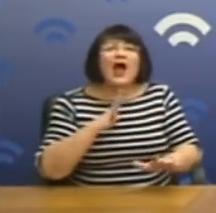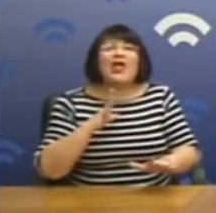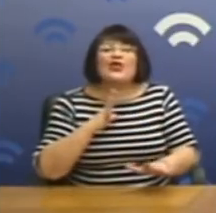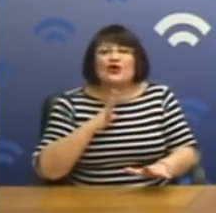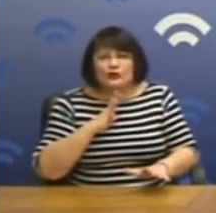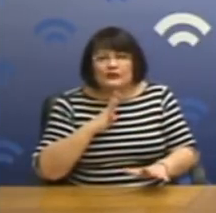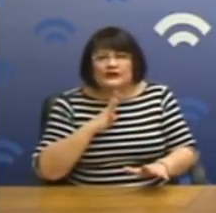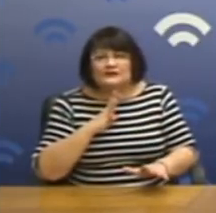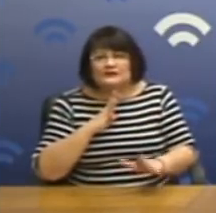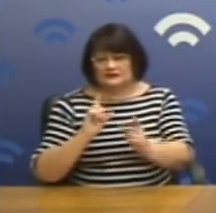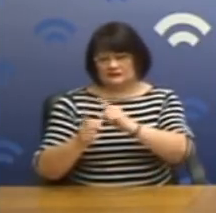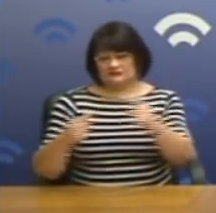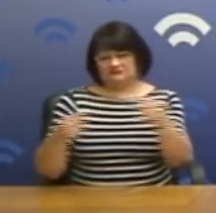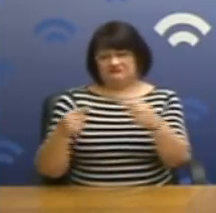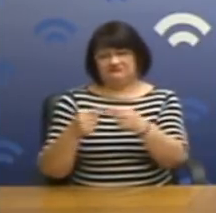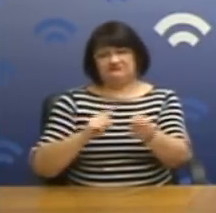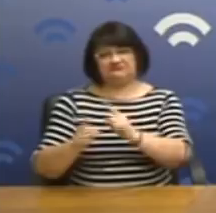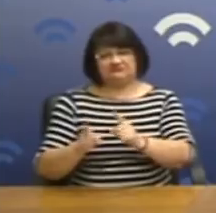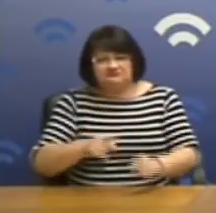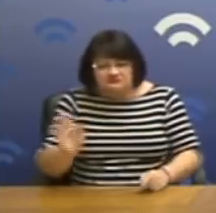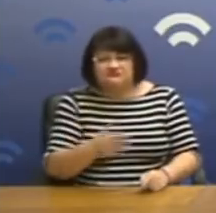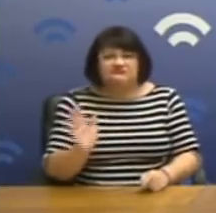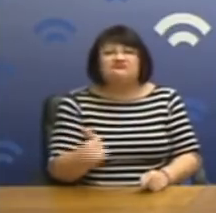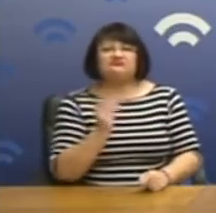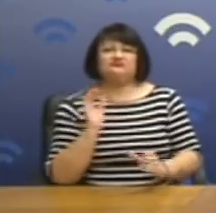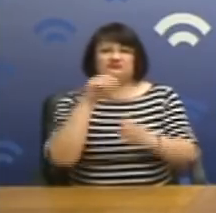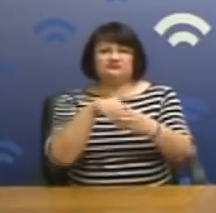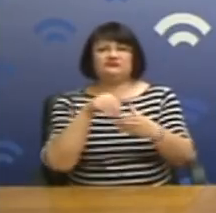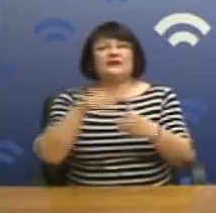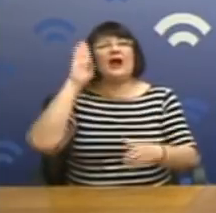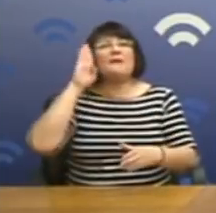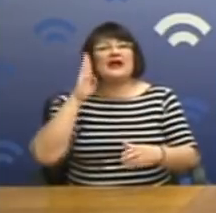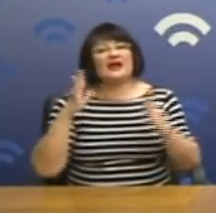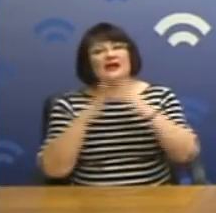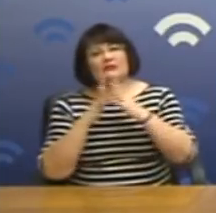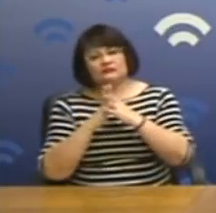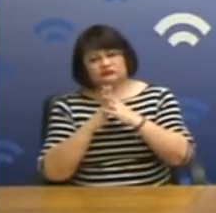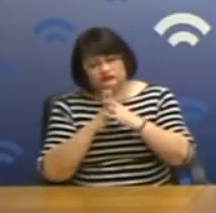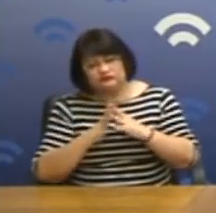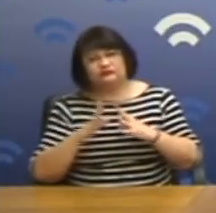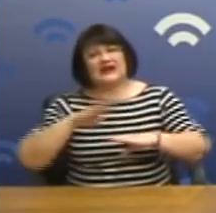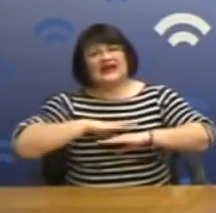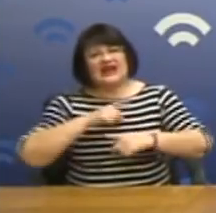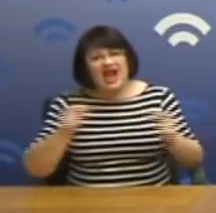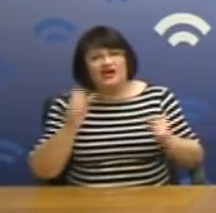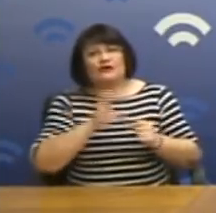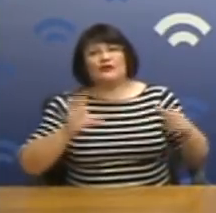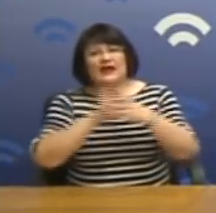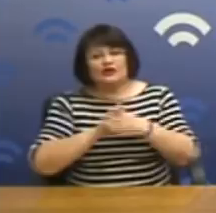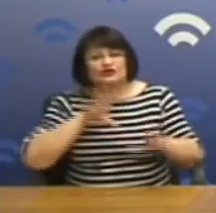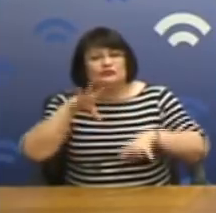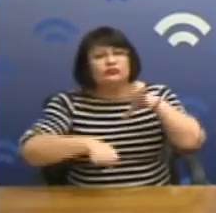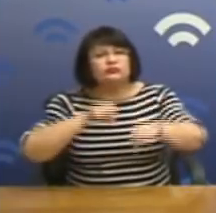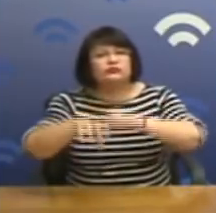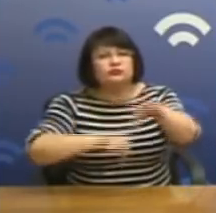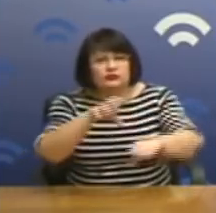τους ανταγωνισμούς και αντιθέσεις, από τις επεμβάσεις των Ηνωμένων Πολιτειών της Αμερικής, του ΝΑΤΟ, της Ευρωπαϊκής Ένωσης